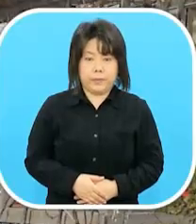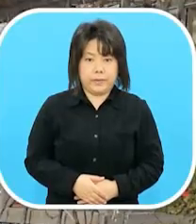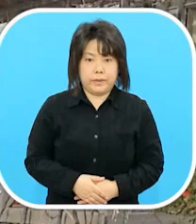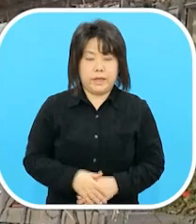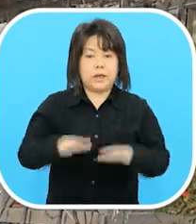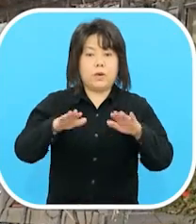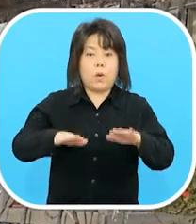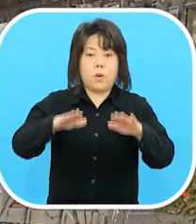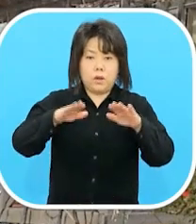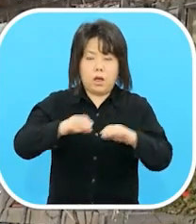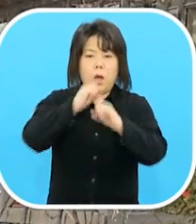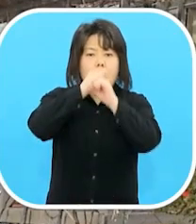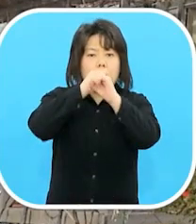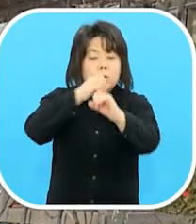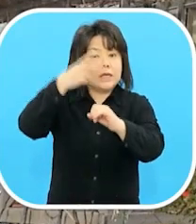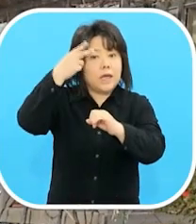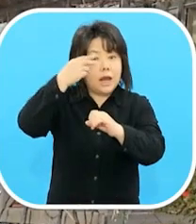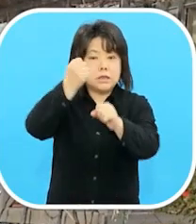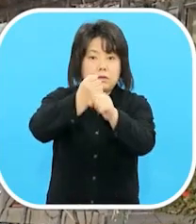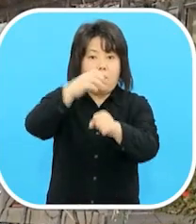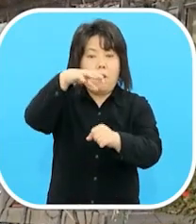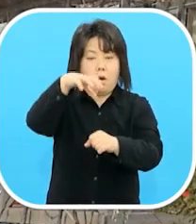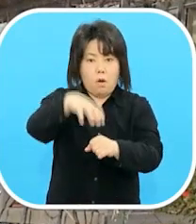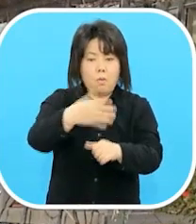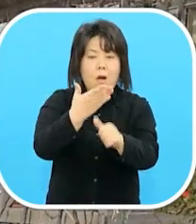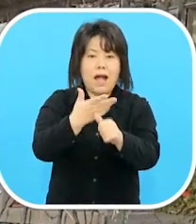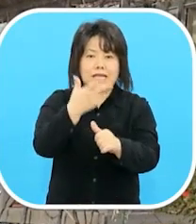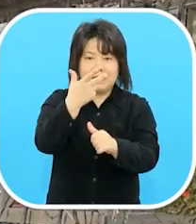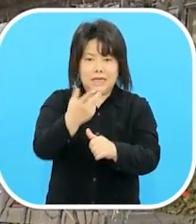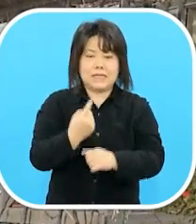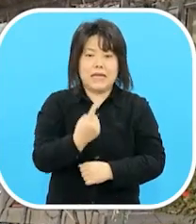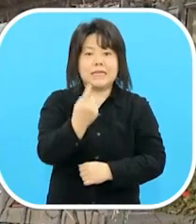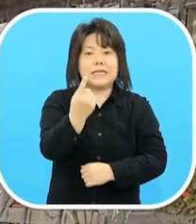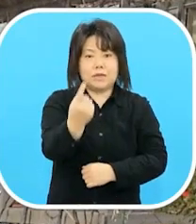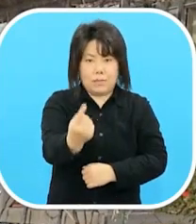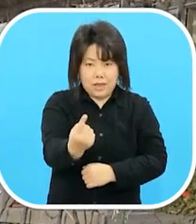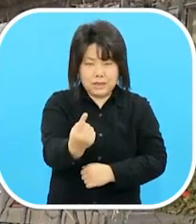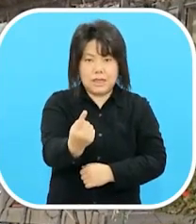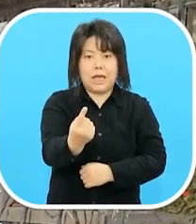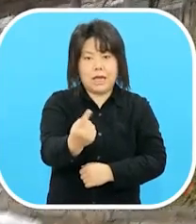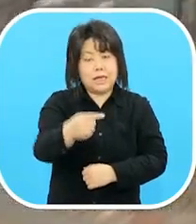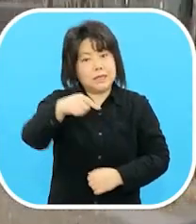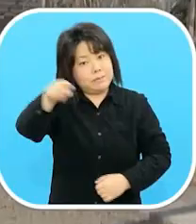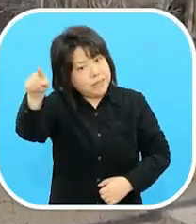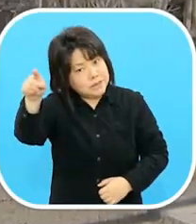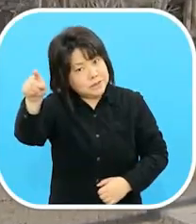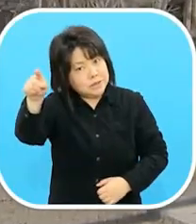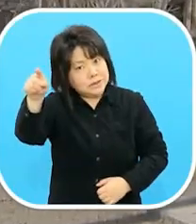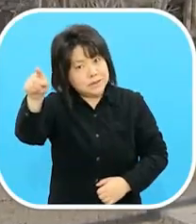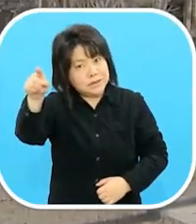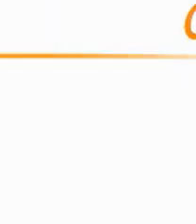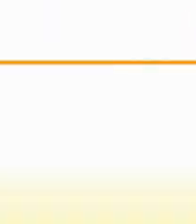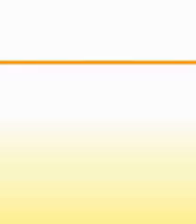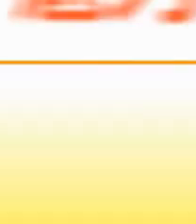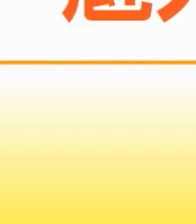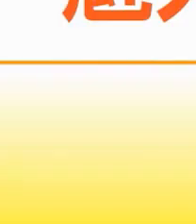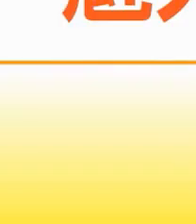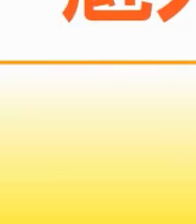さあ今回は吹きガラスの工房を訪ねて秋田市にやってきましたよ。早速行ってきます。